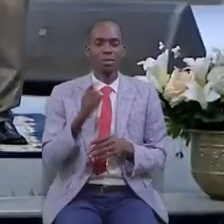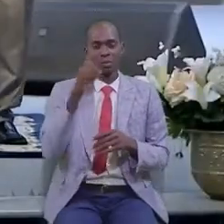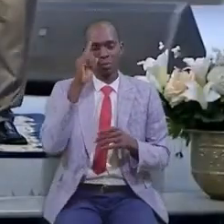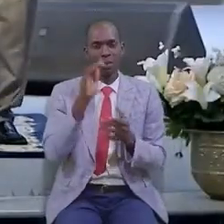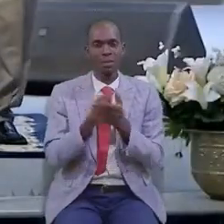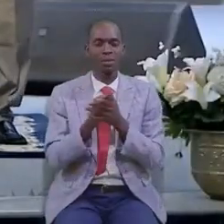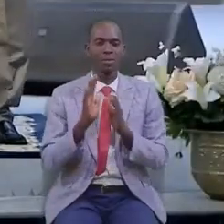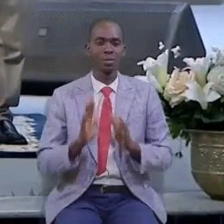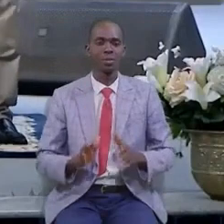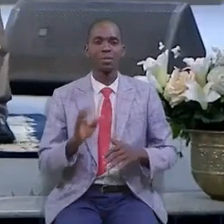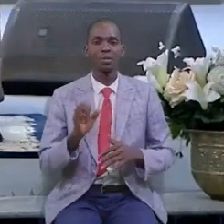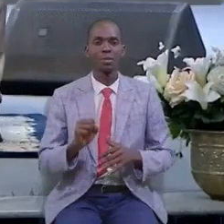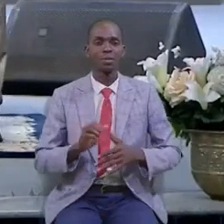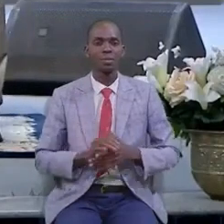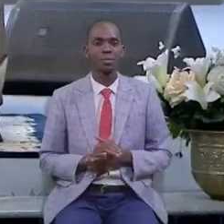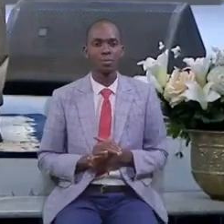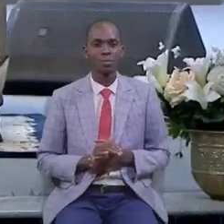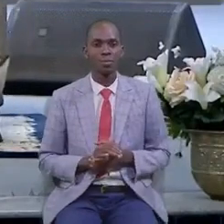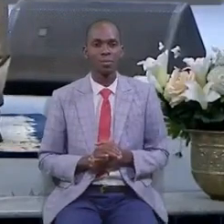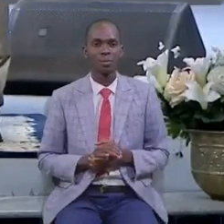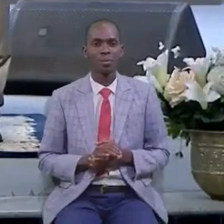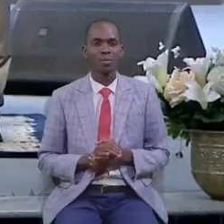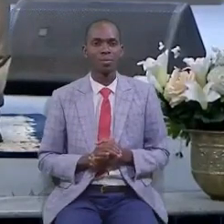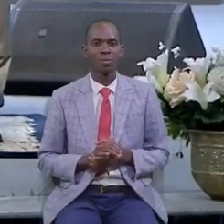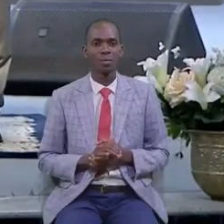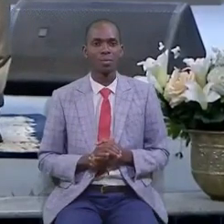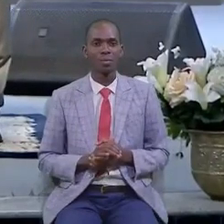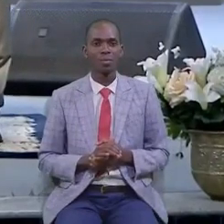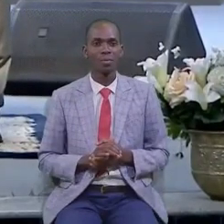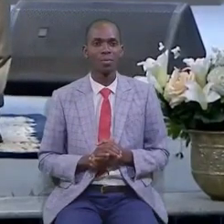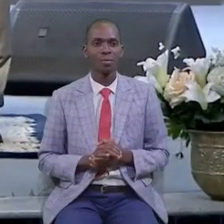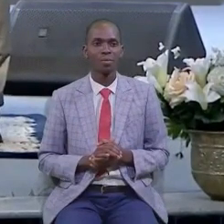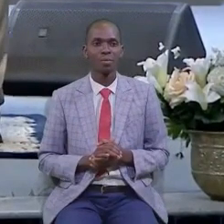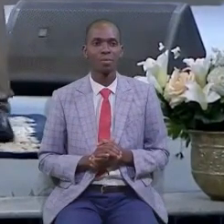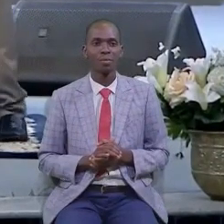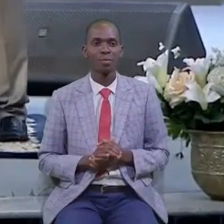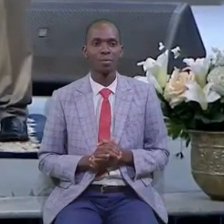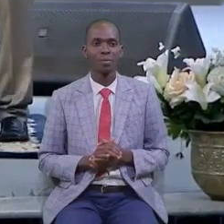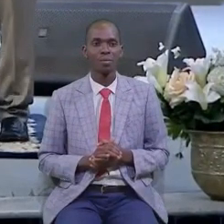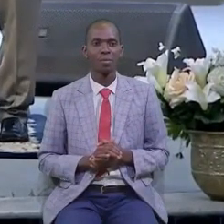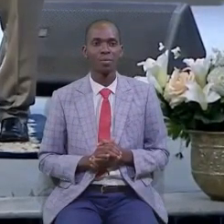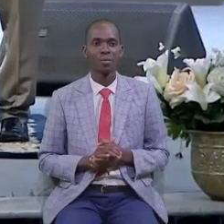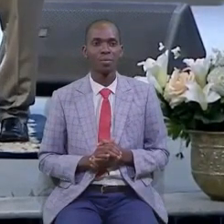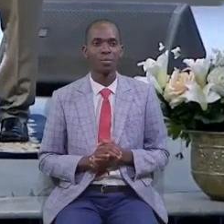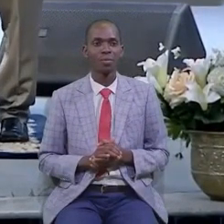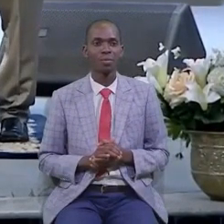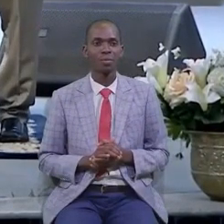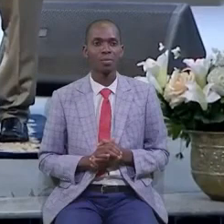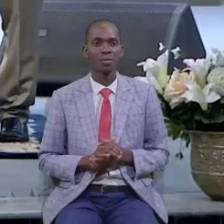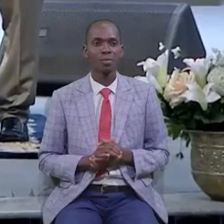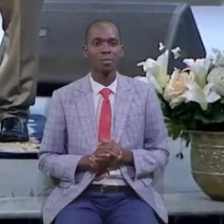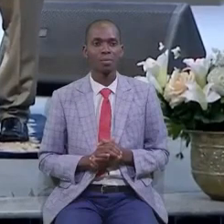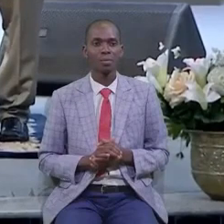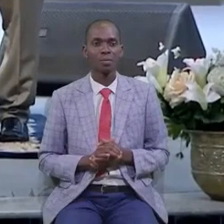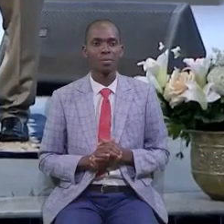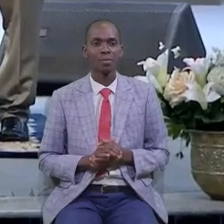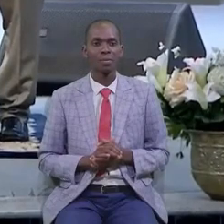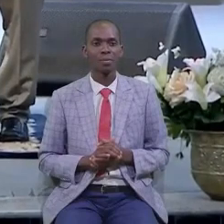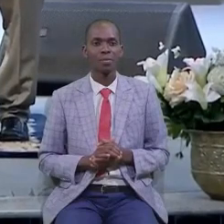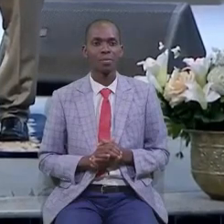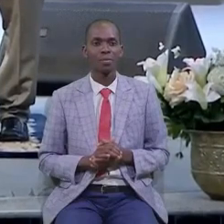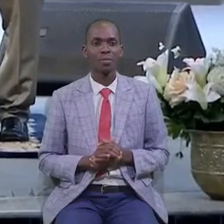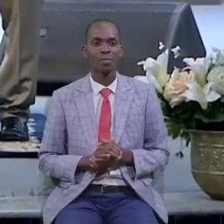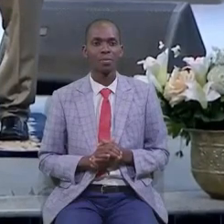బ్రతిమలాడుతూ తెలియచేస్తున్నాను, స్టెఫను ఇంటి వారు అకయ యొక్క ప్రథమ ఫలమై ఉన్నారని, వారు పరిశుద్ధులకు పరిచర్య చేయు తమ్మును తాము